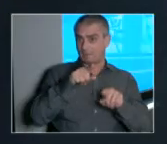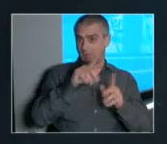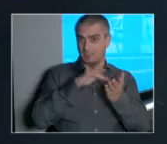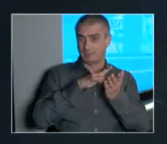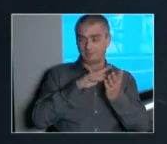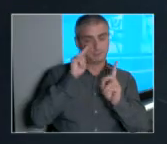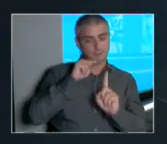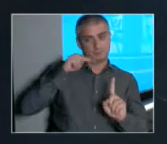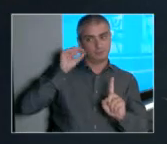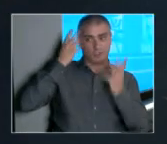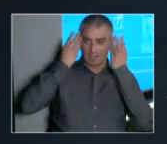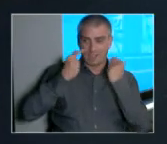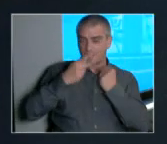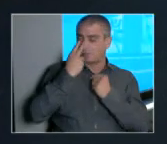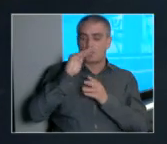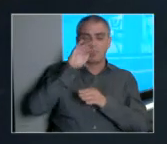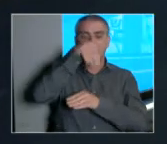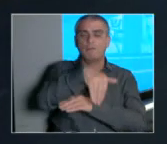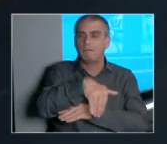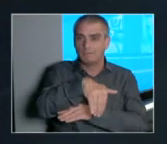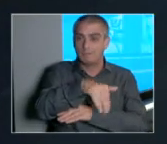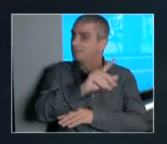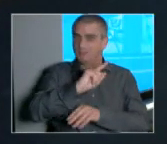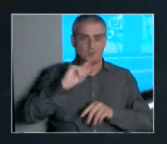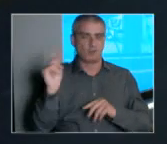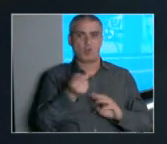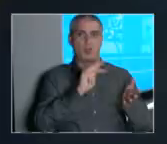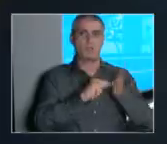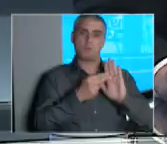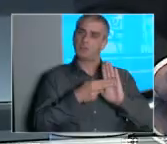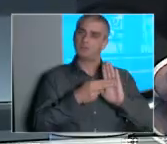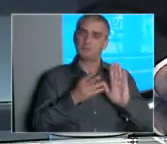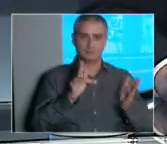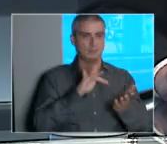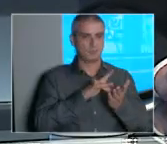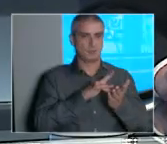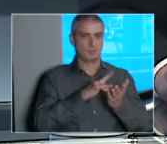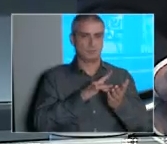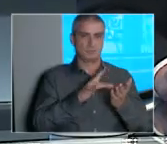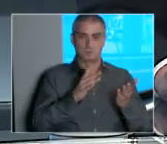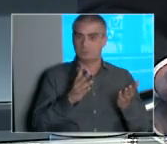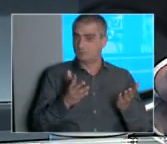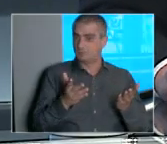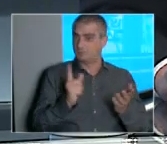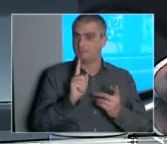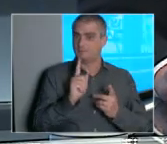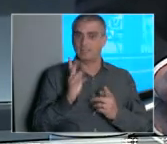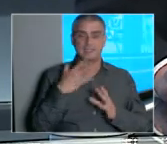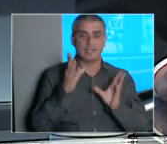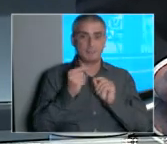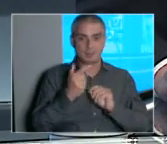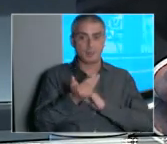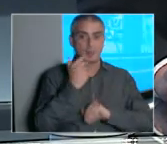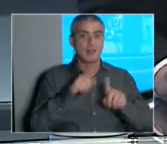נמצא דווקא בזווית החרדית, אתה רואה מאחורי הקלעים של כלל המערכת הפוליטית. וזה המקום לפעמים גם לפני מי יהיה איתנו, זה גם